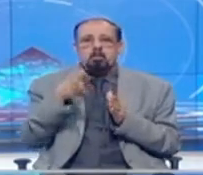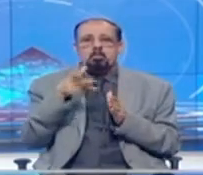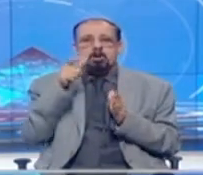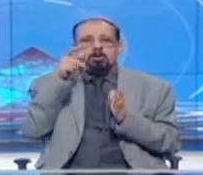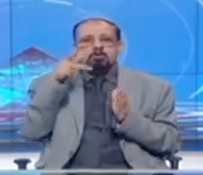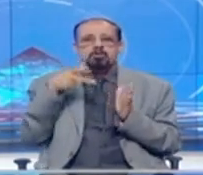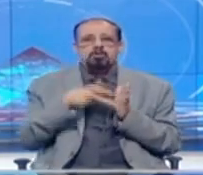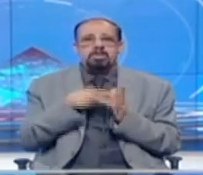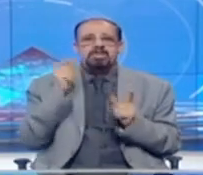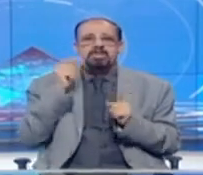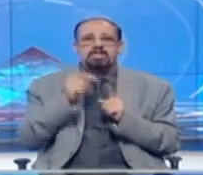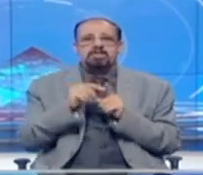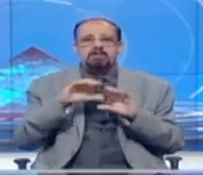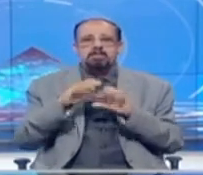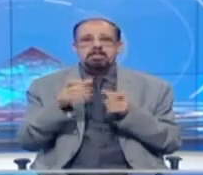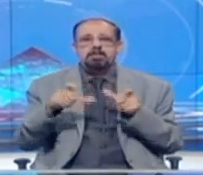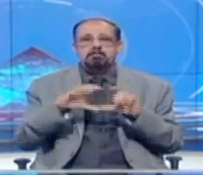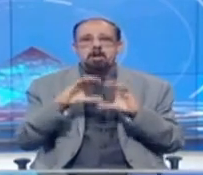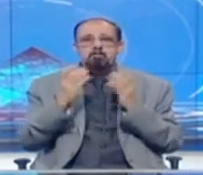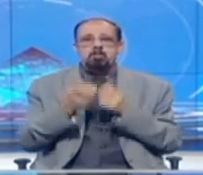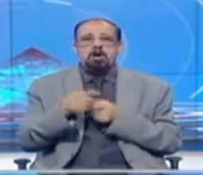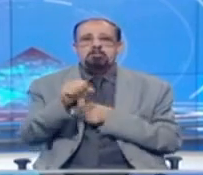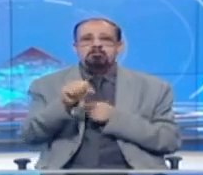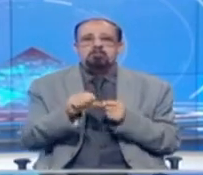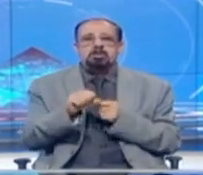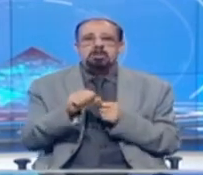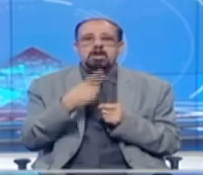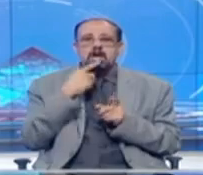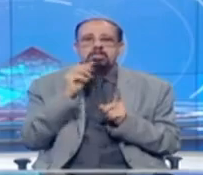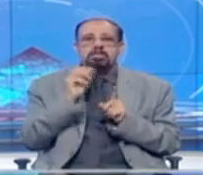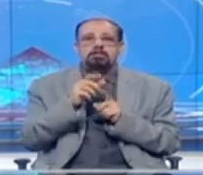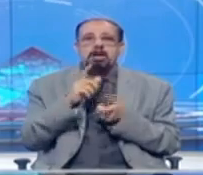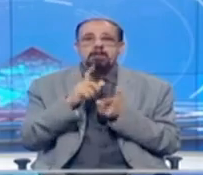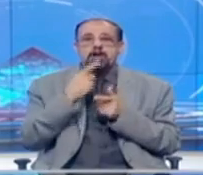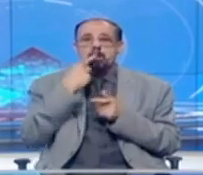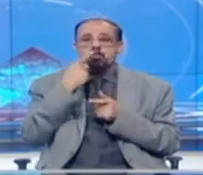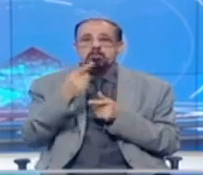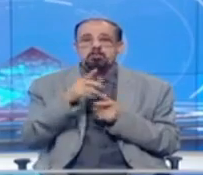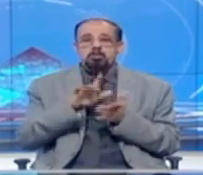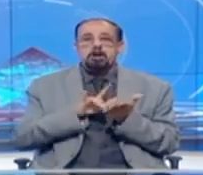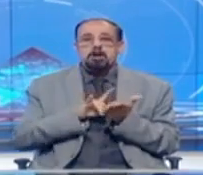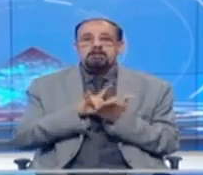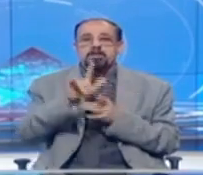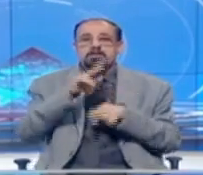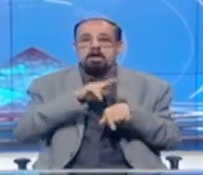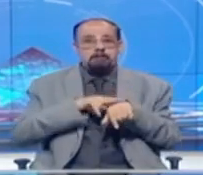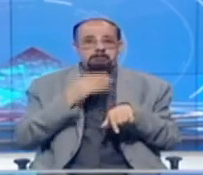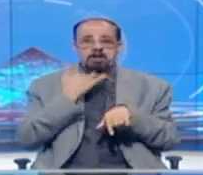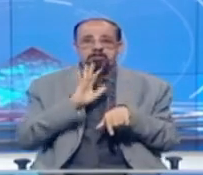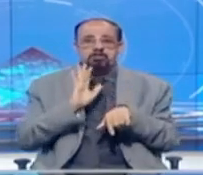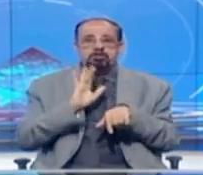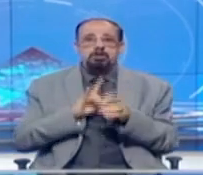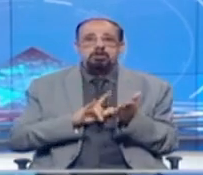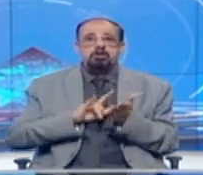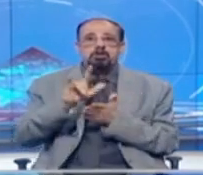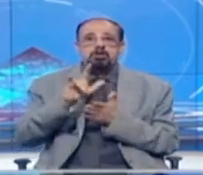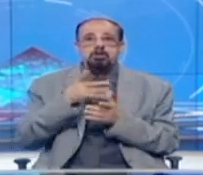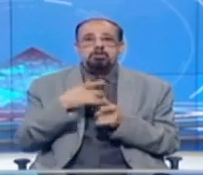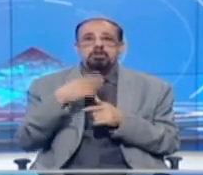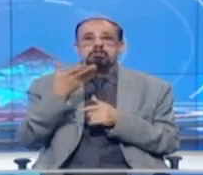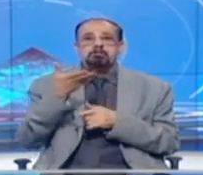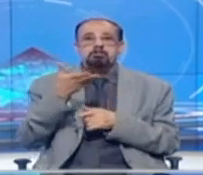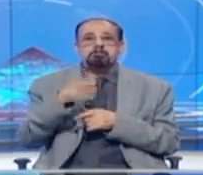مساء أمس في سوريا استهدفت جماعات مسلحة تتهمها الولايات المتحدة بتنفيذ هجوم